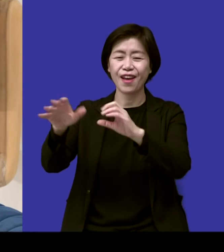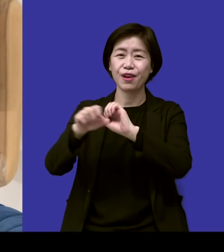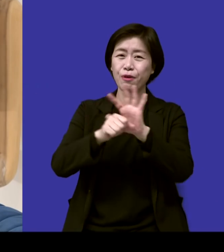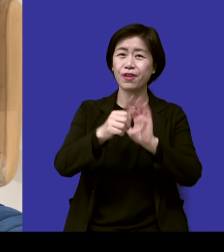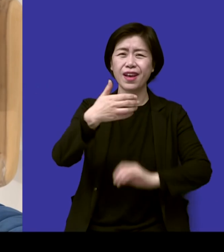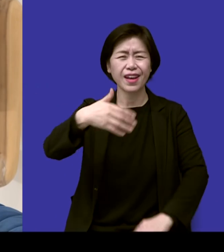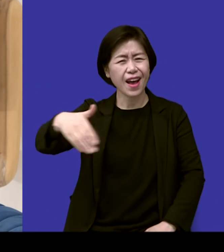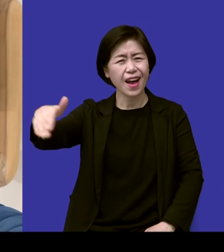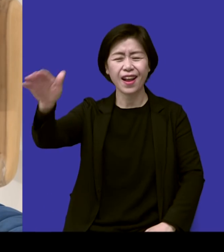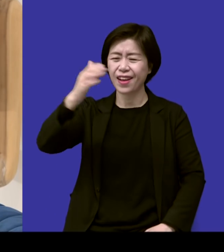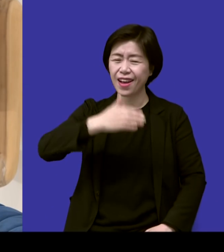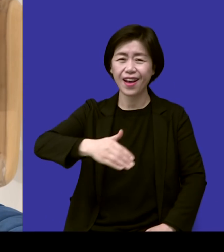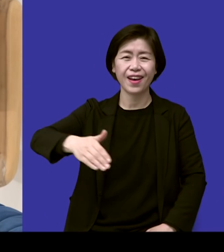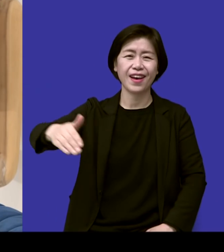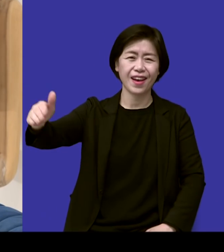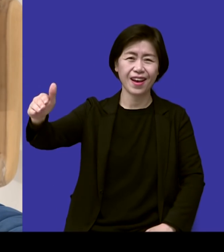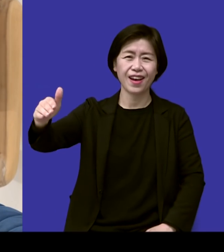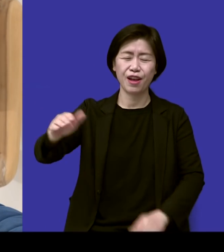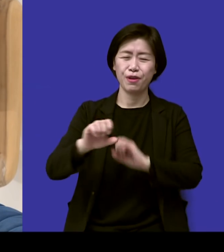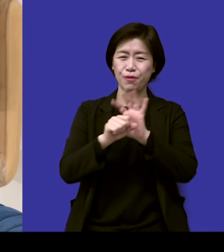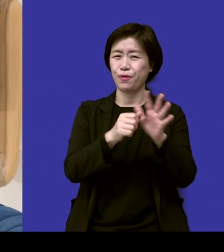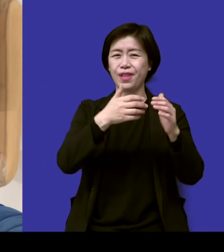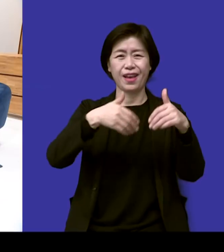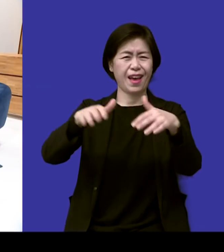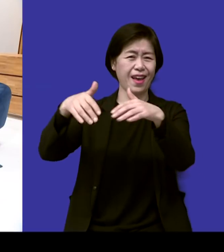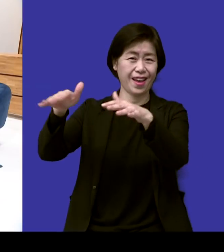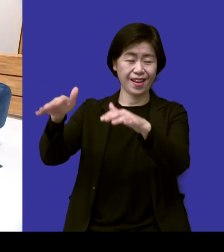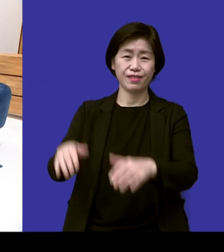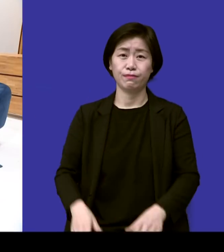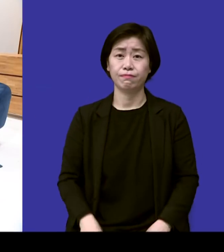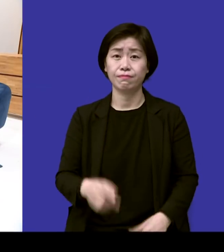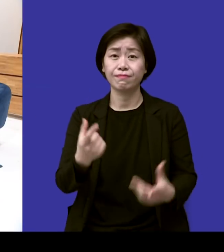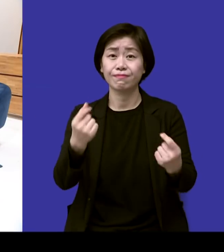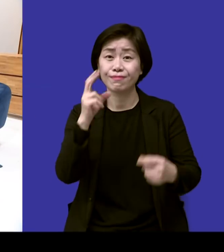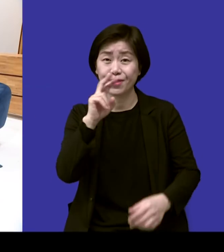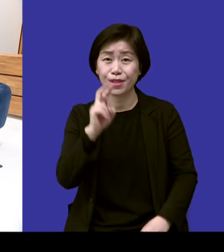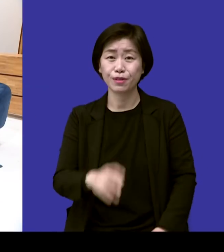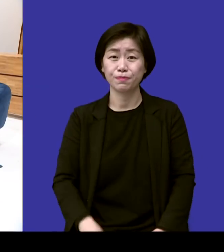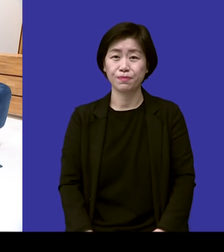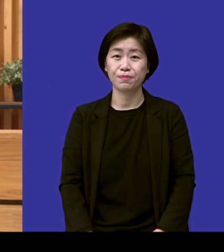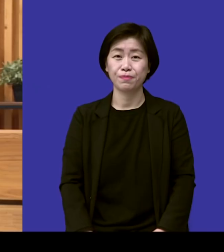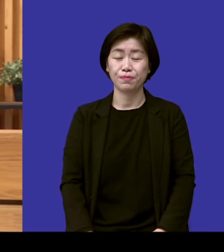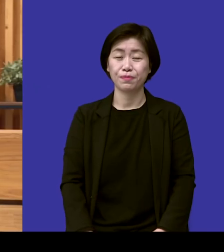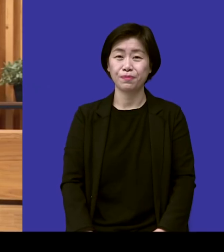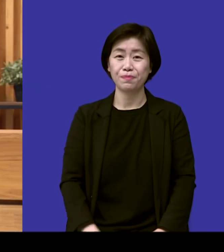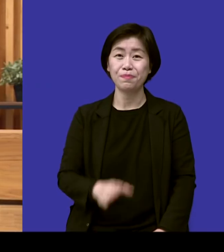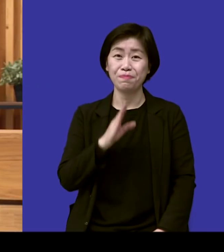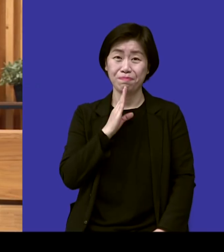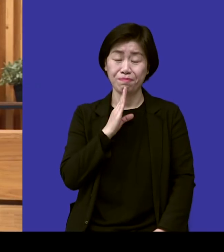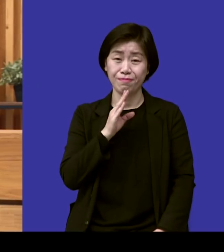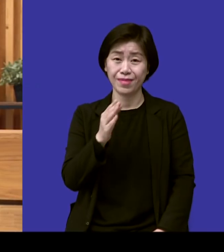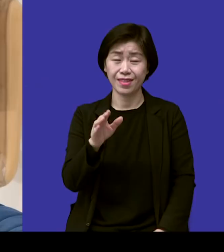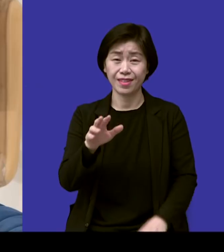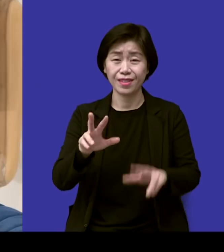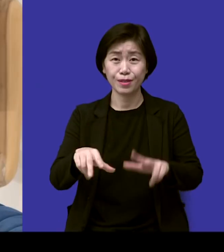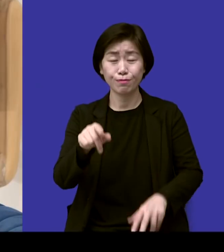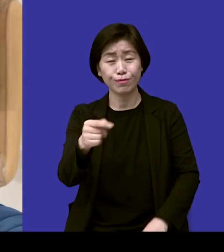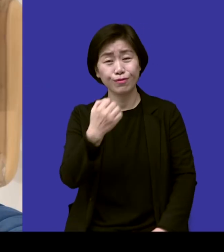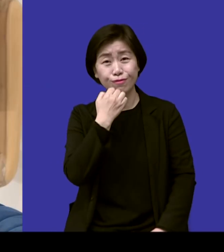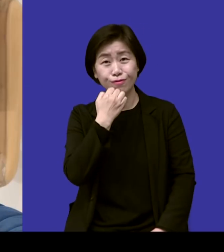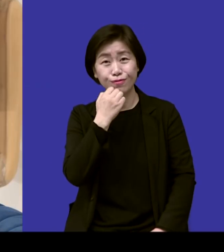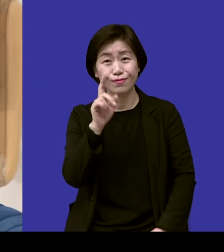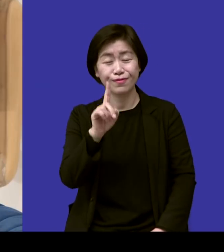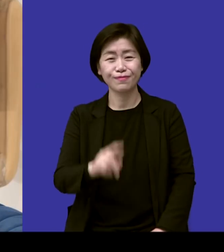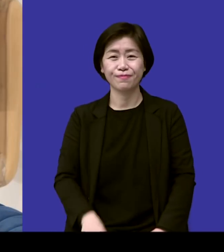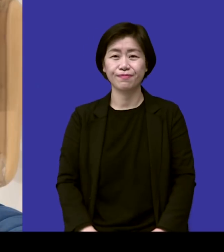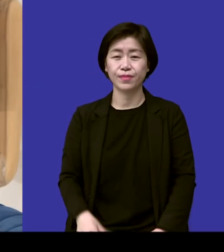가라 가라 가라 코로나 가라 이렇게 이런 노래. 네. 안무도 서른돈 있구나. 선배님이 웃으시면 아니야. 서른돈 선배님이